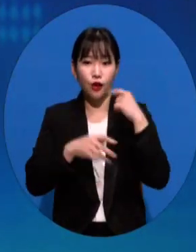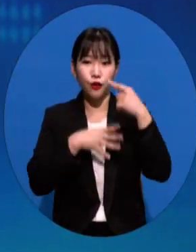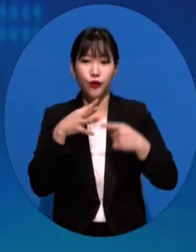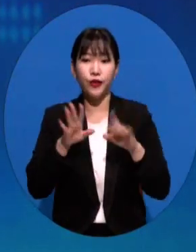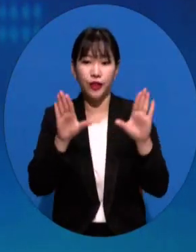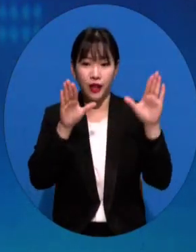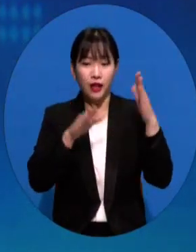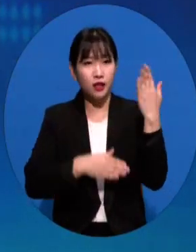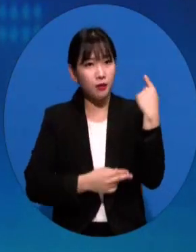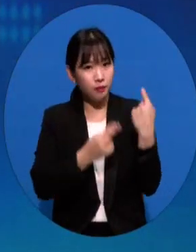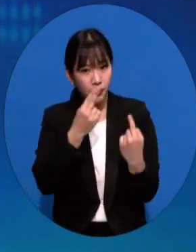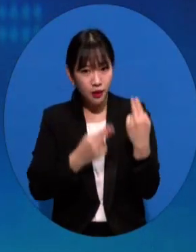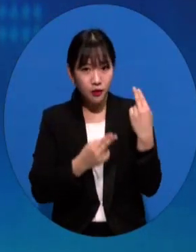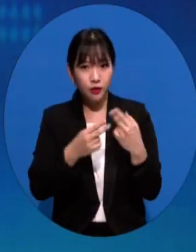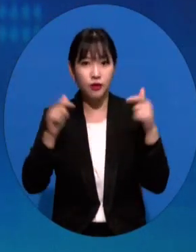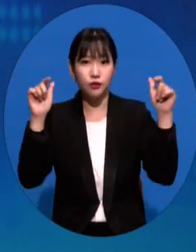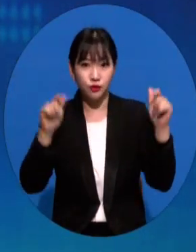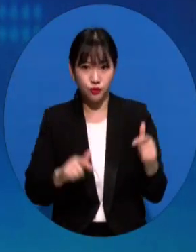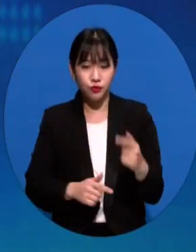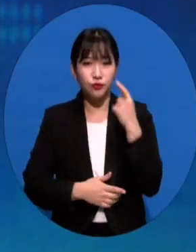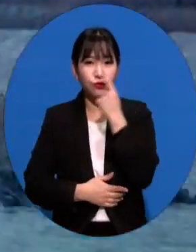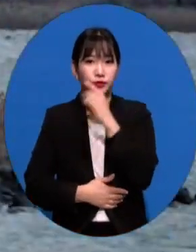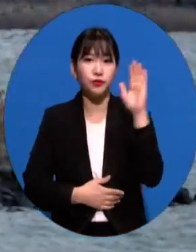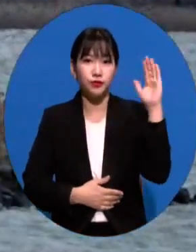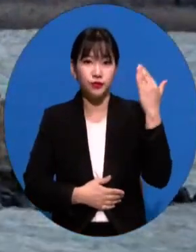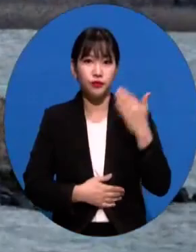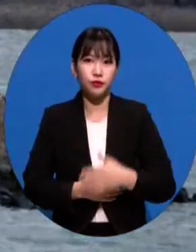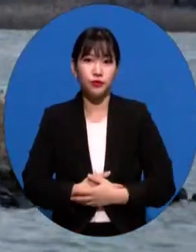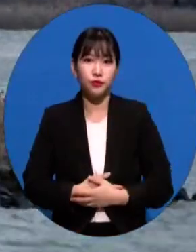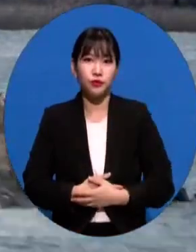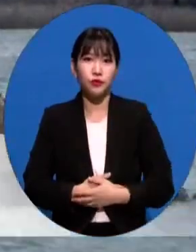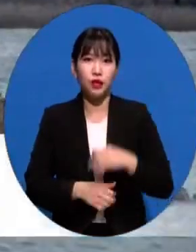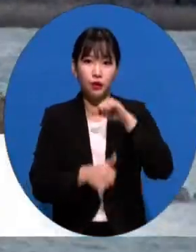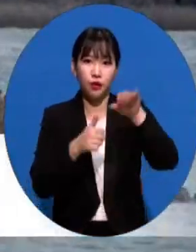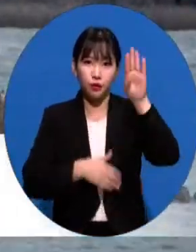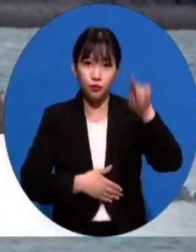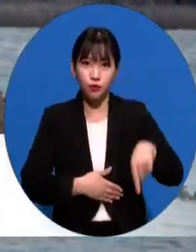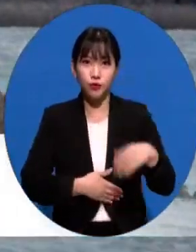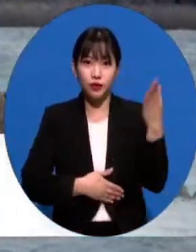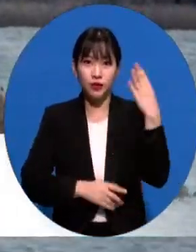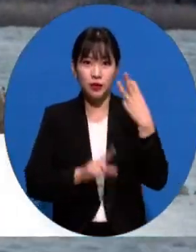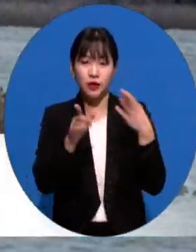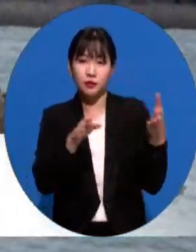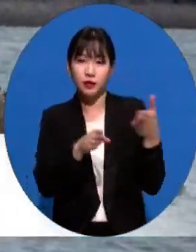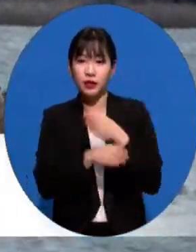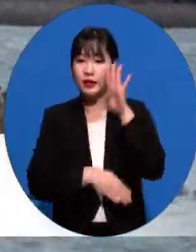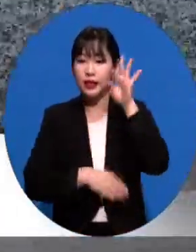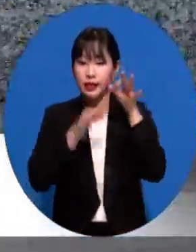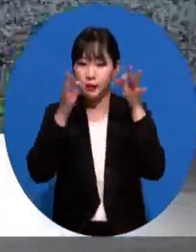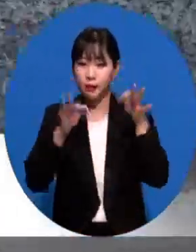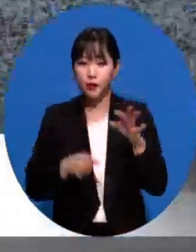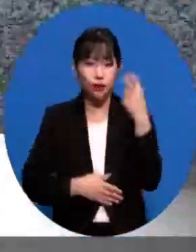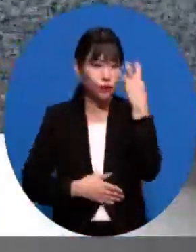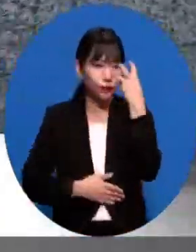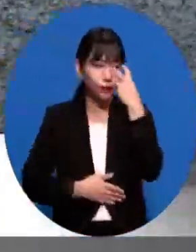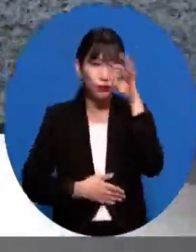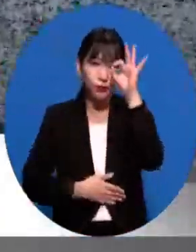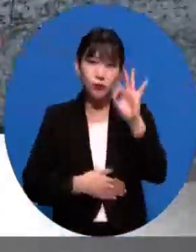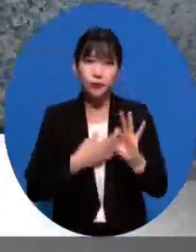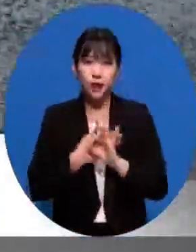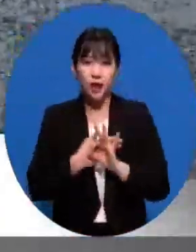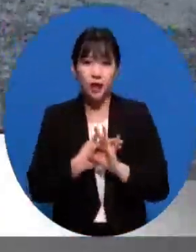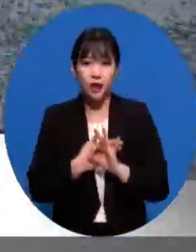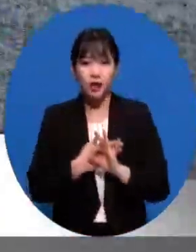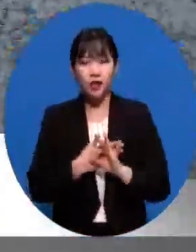겨울철새가 지난달보다 크게 줄어든 것으로 나타났습니다 환경부가 지난 13일부터 사흘 동안 조사한 현황에